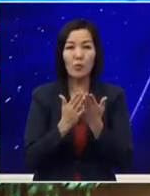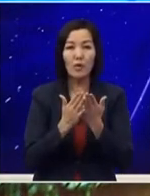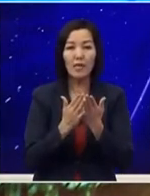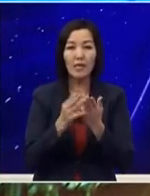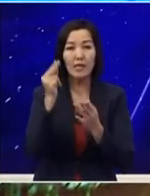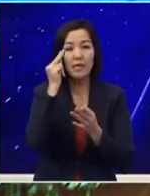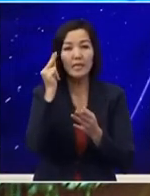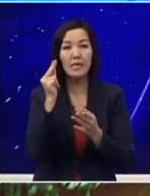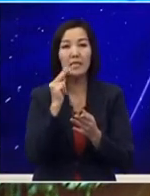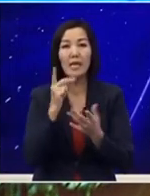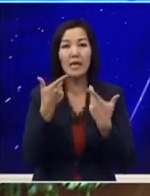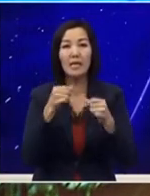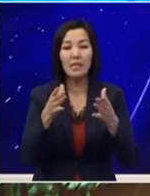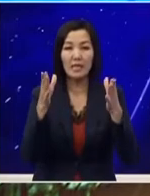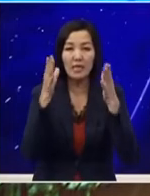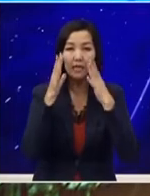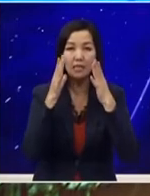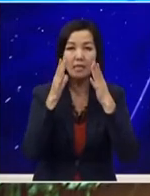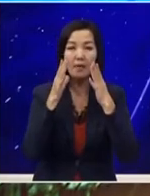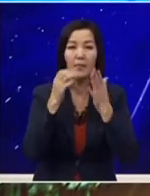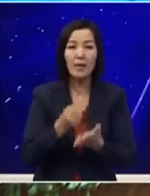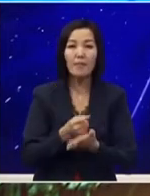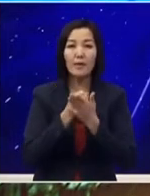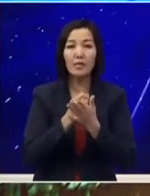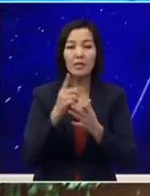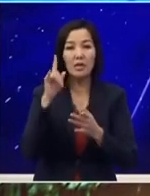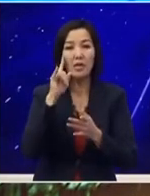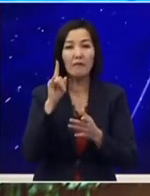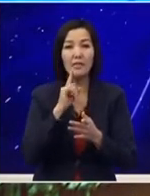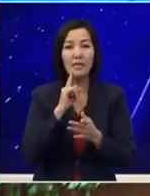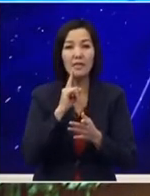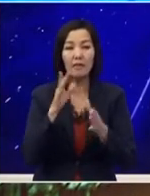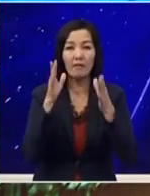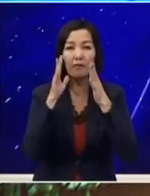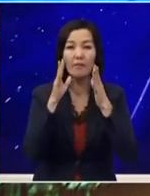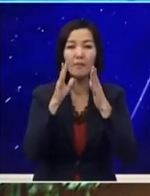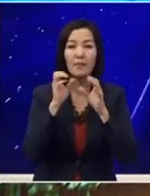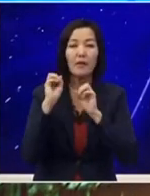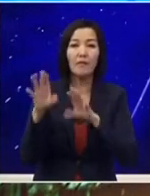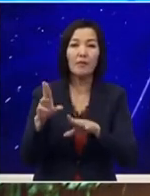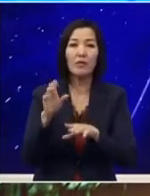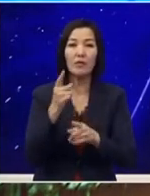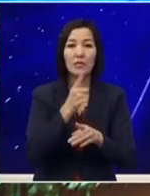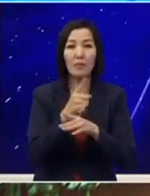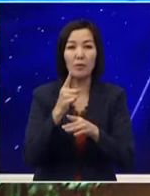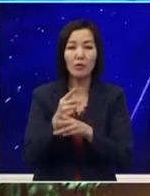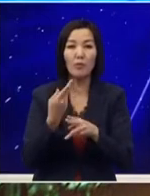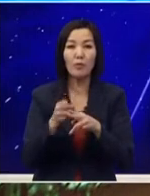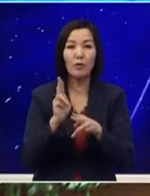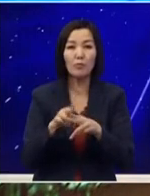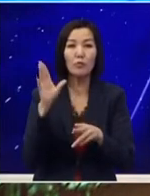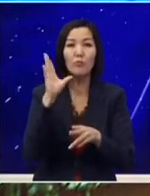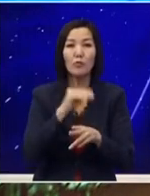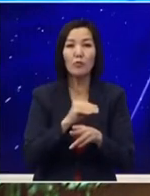из Китая, где ислам не имеет такой же поддержки, как в Казахстане. В исламе выбрасывать Коран запрещено, а потому это мог